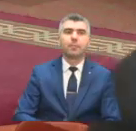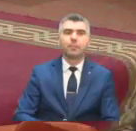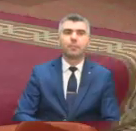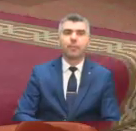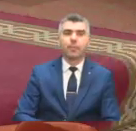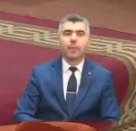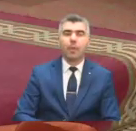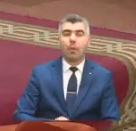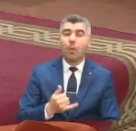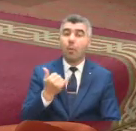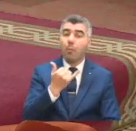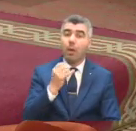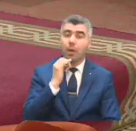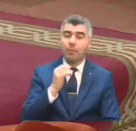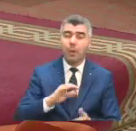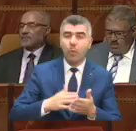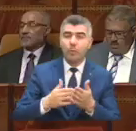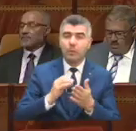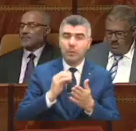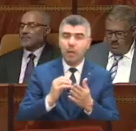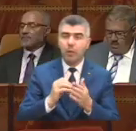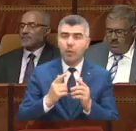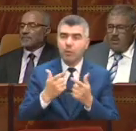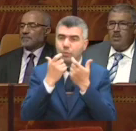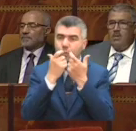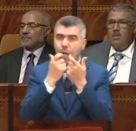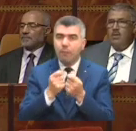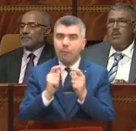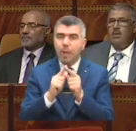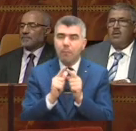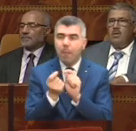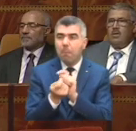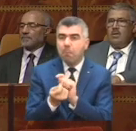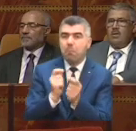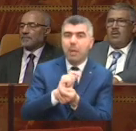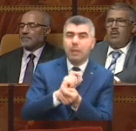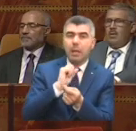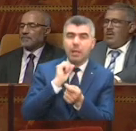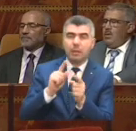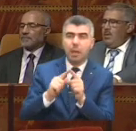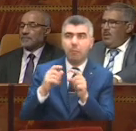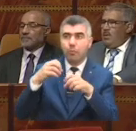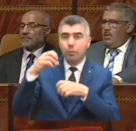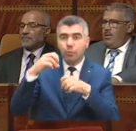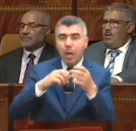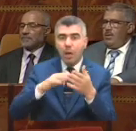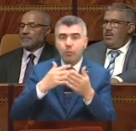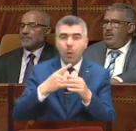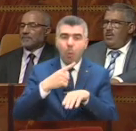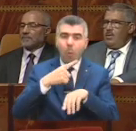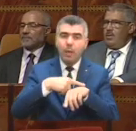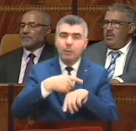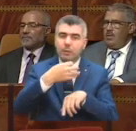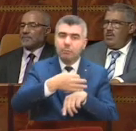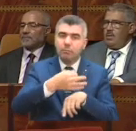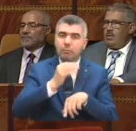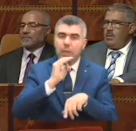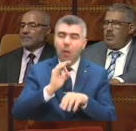كتشجع الاستثمار في التكيف والتأقلم مع التغيرات المناخية وضمان إنتاج مستدام بتوازن مع المؤهلات